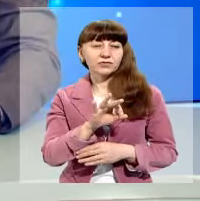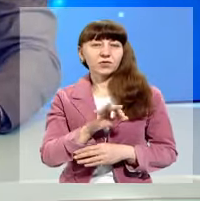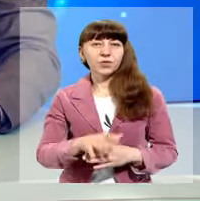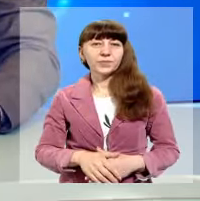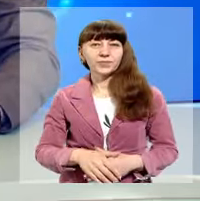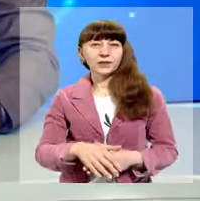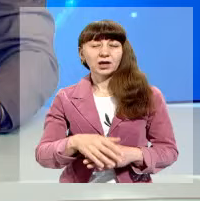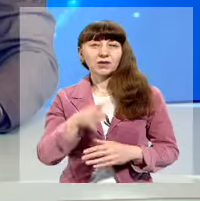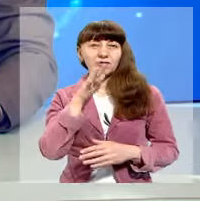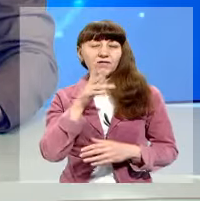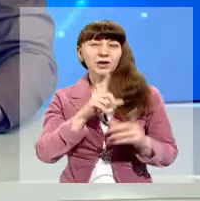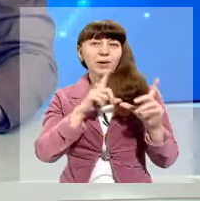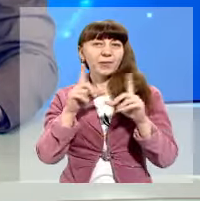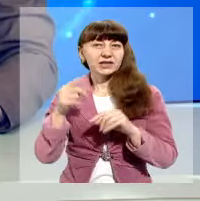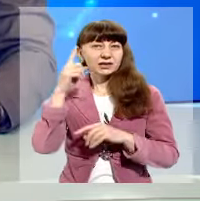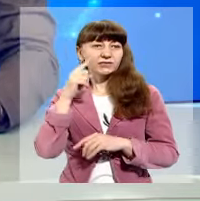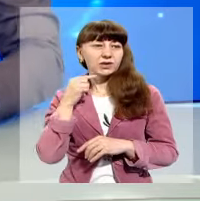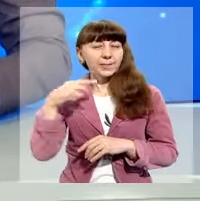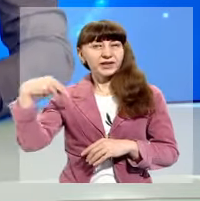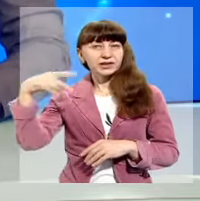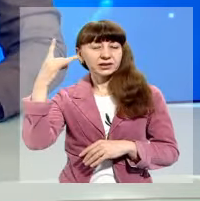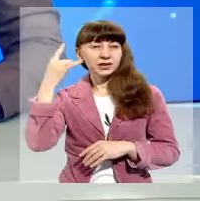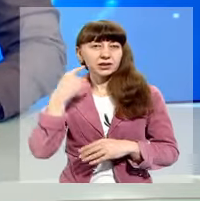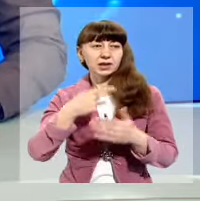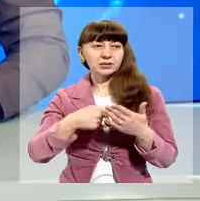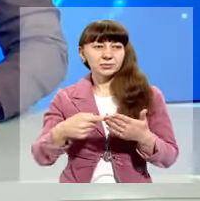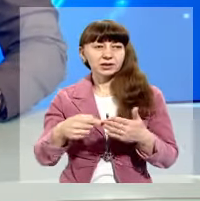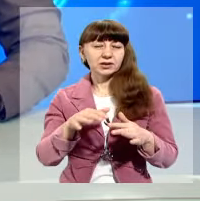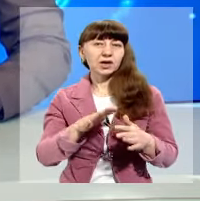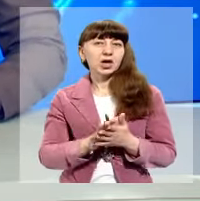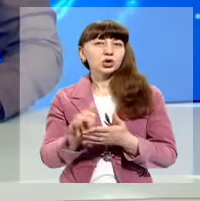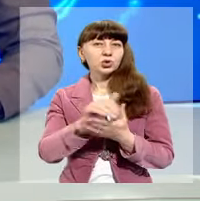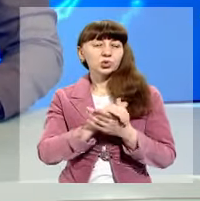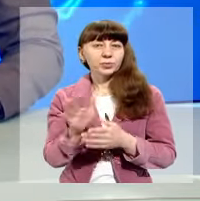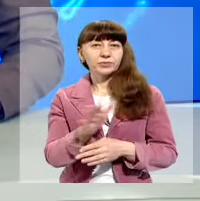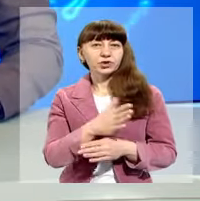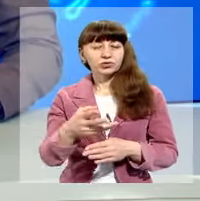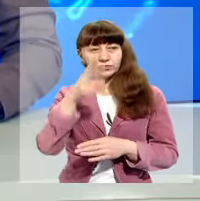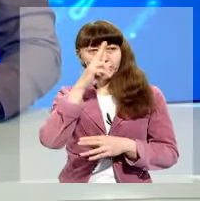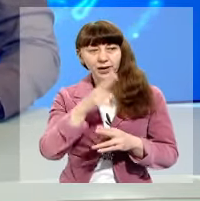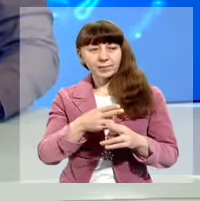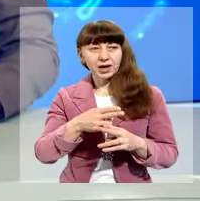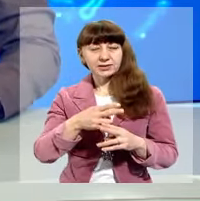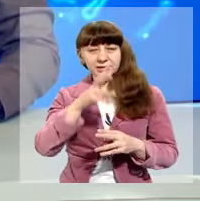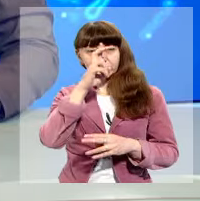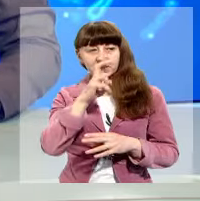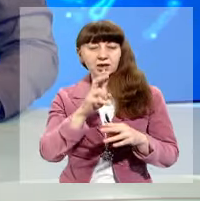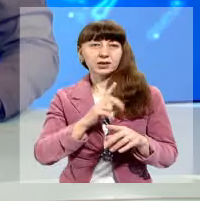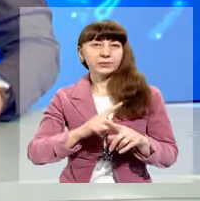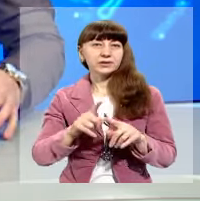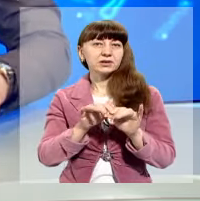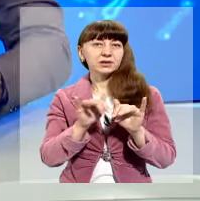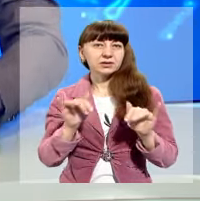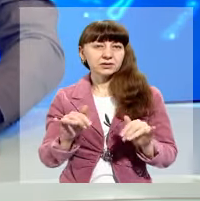пресс агенттігіне берген сұхбатында мәлімдеді. Президент бауырлас екі ел арасындағы қарым-қатынас қарқынды дамып келе жатқанын атап